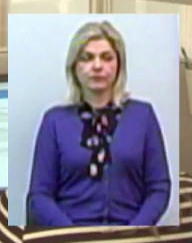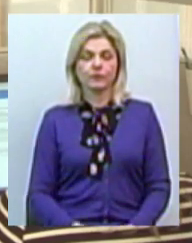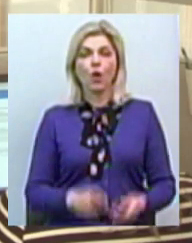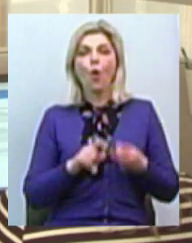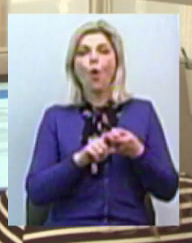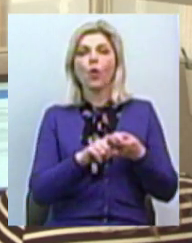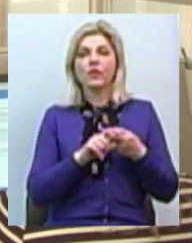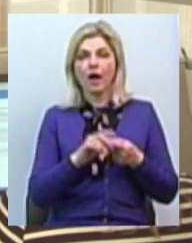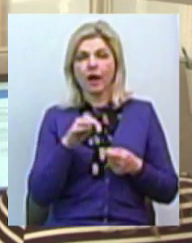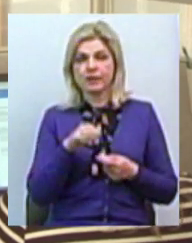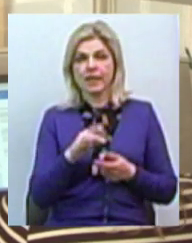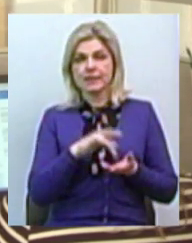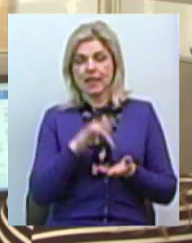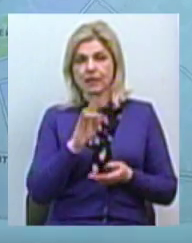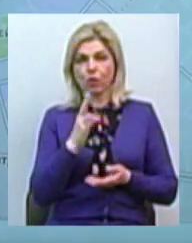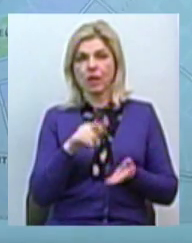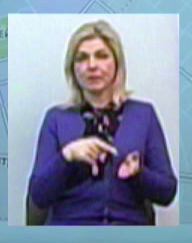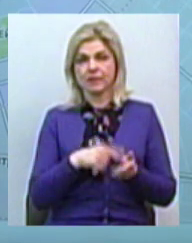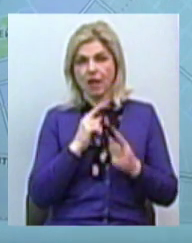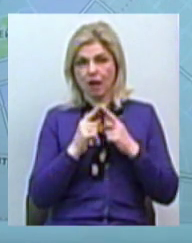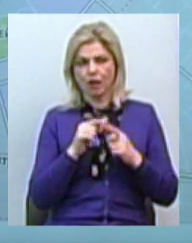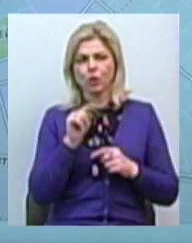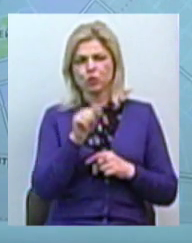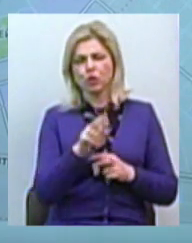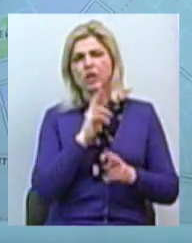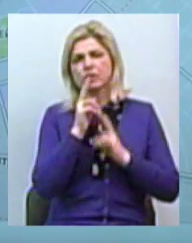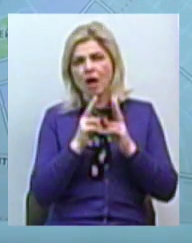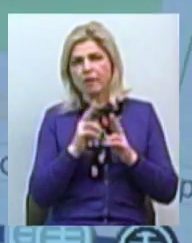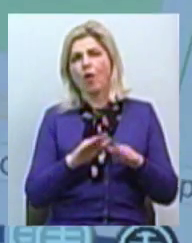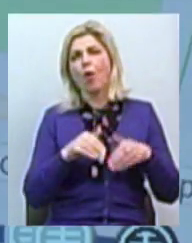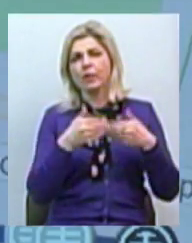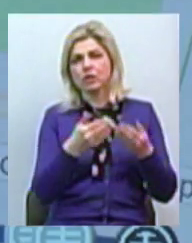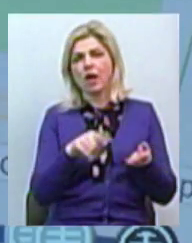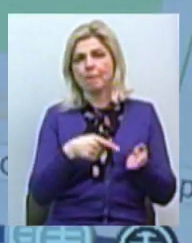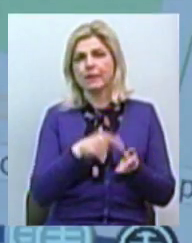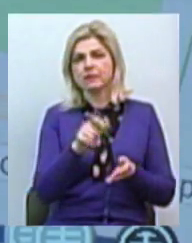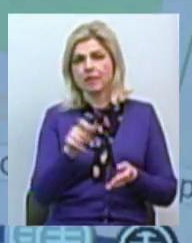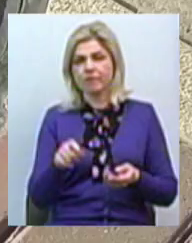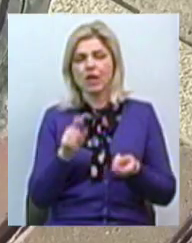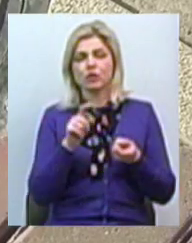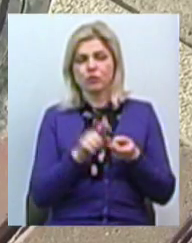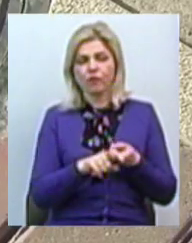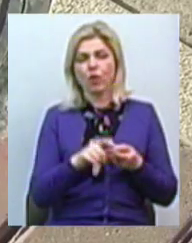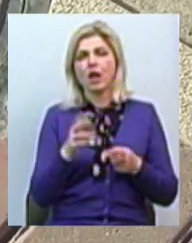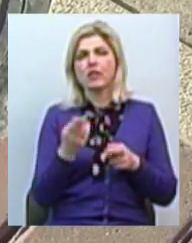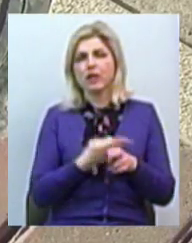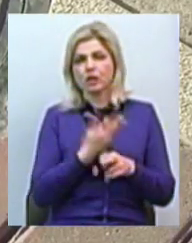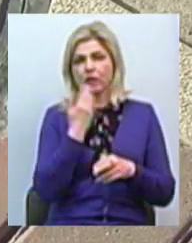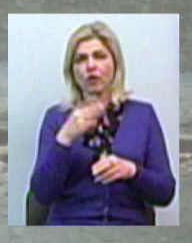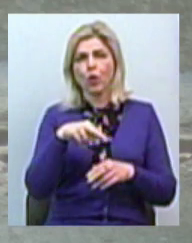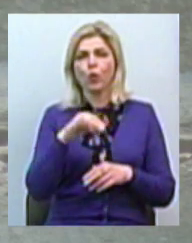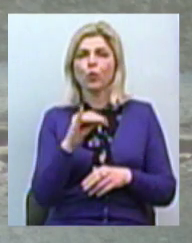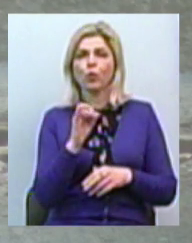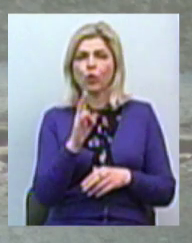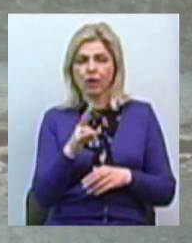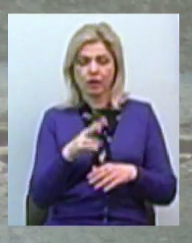Контакт-центр Миколаївської міської ради. Сюди надходять скарги та звернення містян, зокрема стосовно відсутніх люків на колодязях, решіток